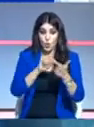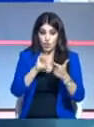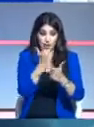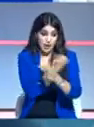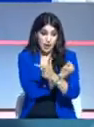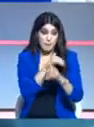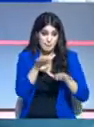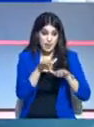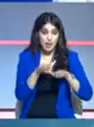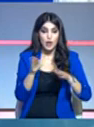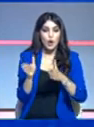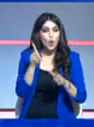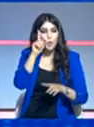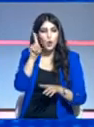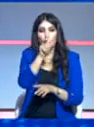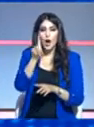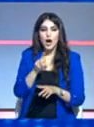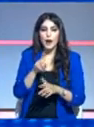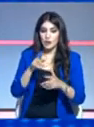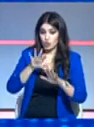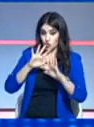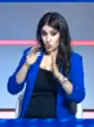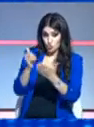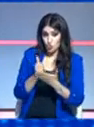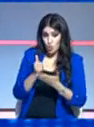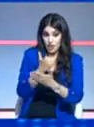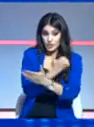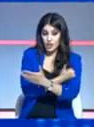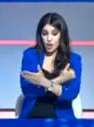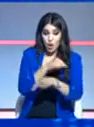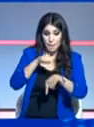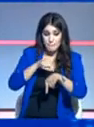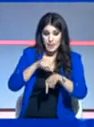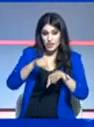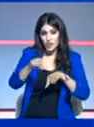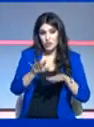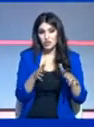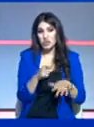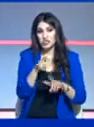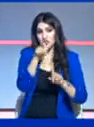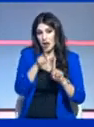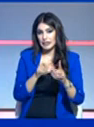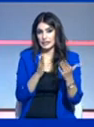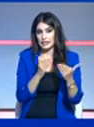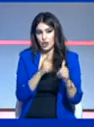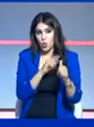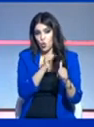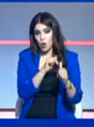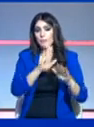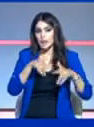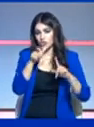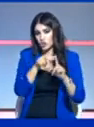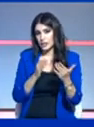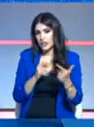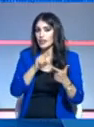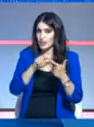التطعيم بكل هذه الجرعات بما انه المده بين الجرعه الاولى والثانيه تلتزم تقريبا شهر بالنسبه لعدد وليت